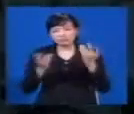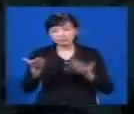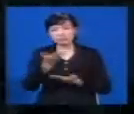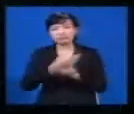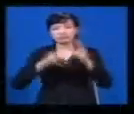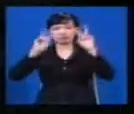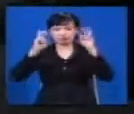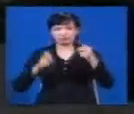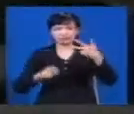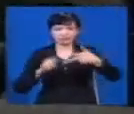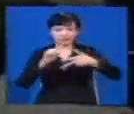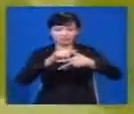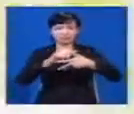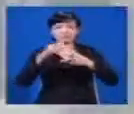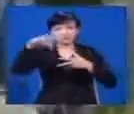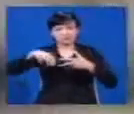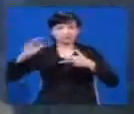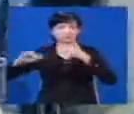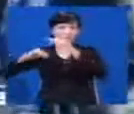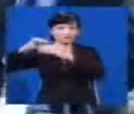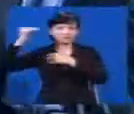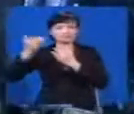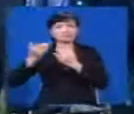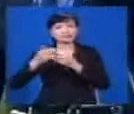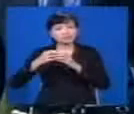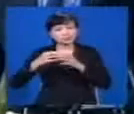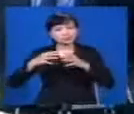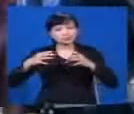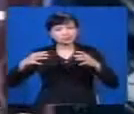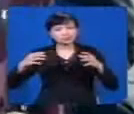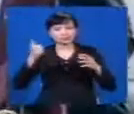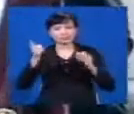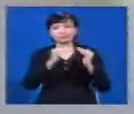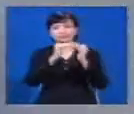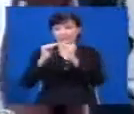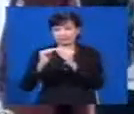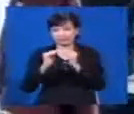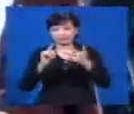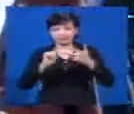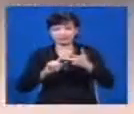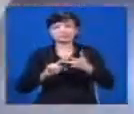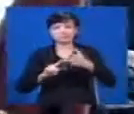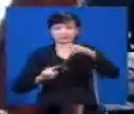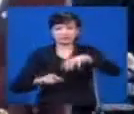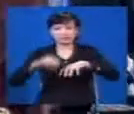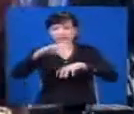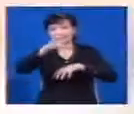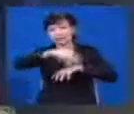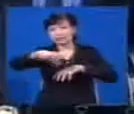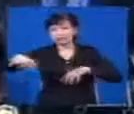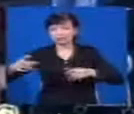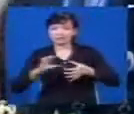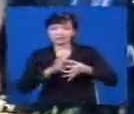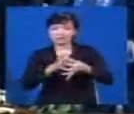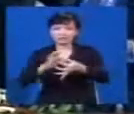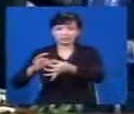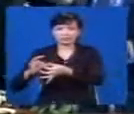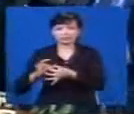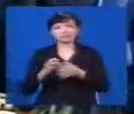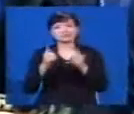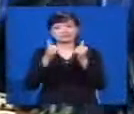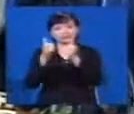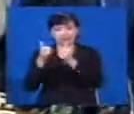กอการเจริญเติบโตอย่างยั่งยืนด้วยความเท่าเทียมและการส่งเสริมความเชื่อมโยงในภูมิภาคซึ่งไทยได้ย้ำบทบ